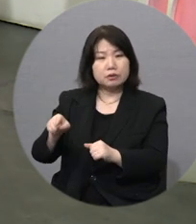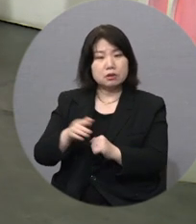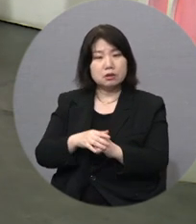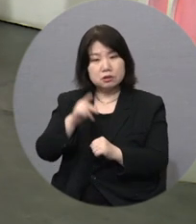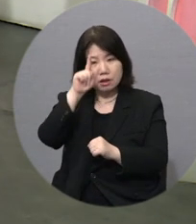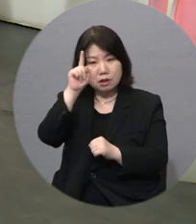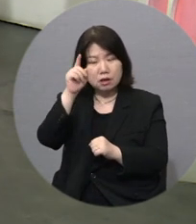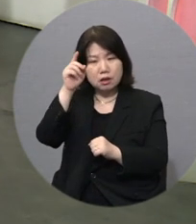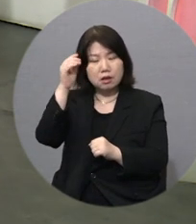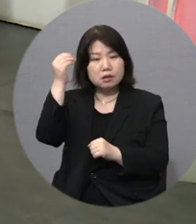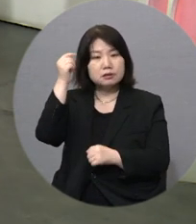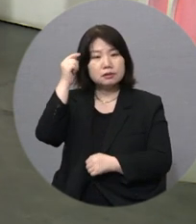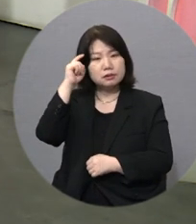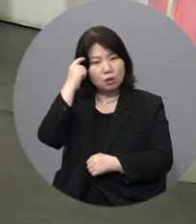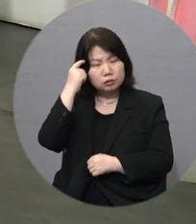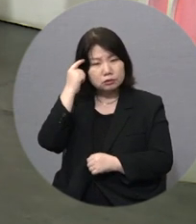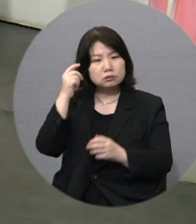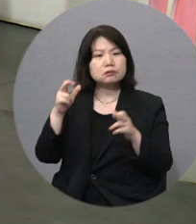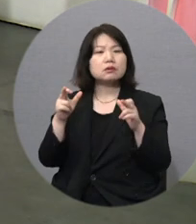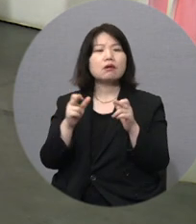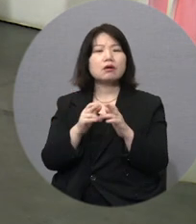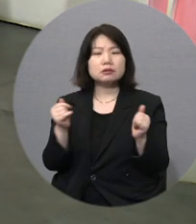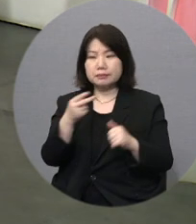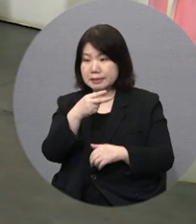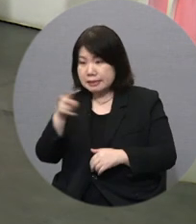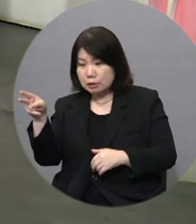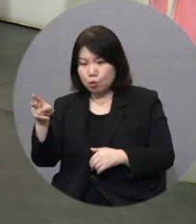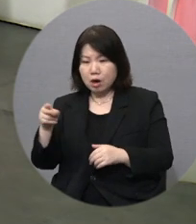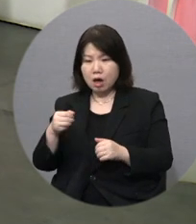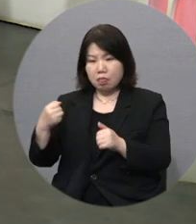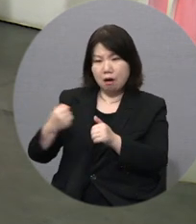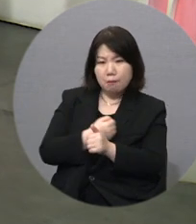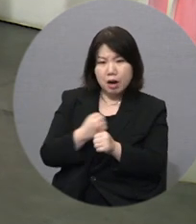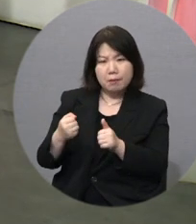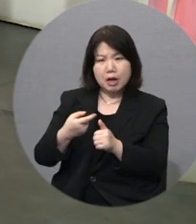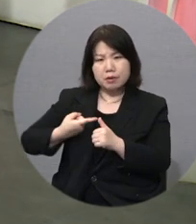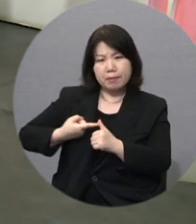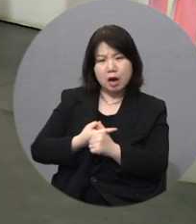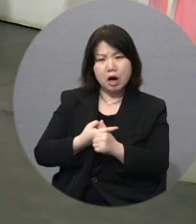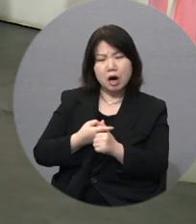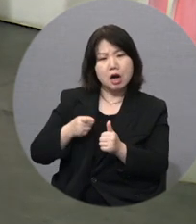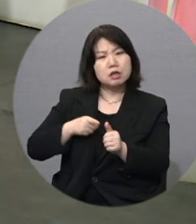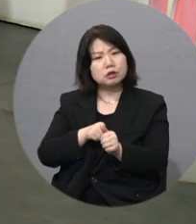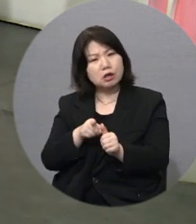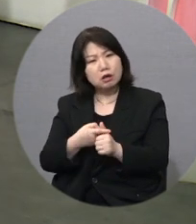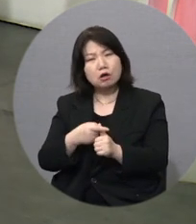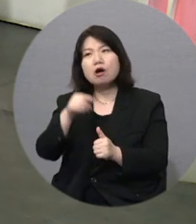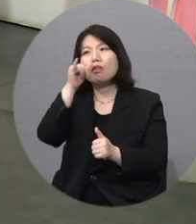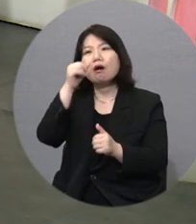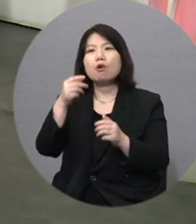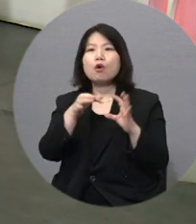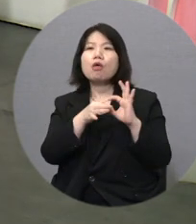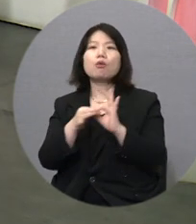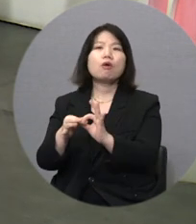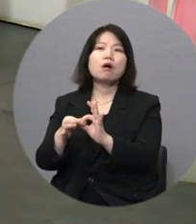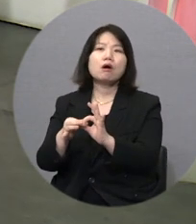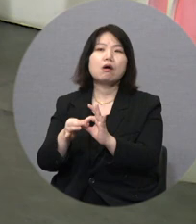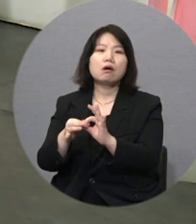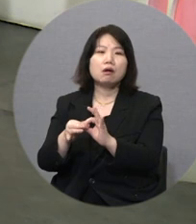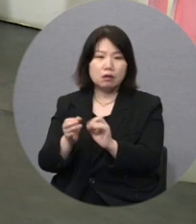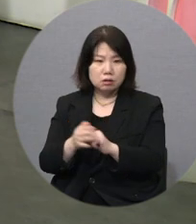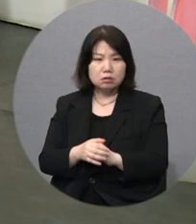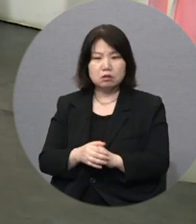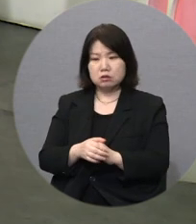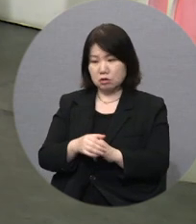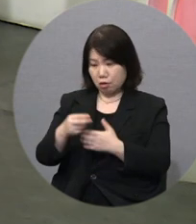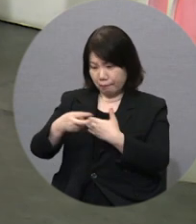정신 장애 도연 이골 풍기 이꼴 살인 사건 이런 방식으로 어 작동이 되기